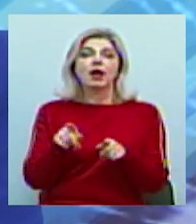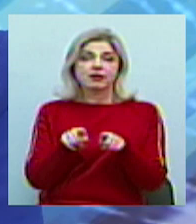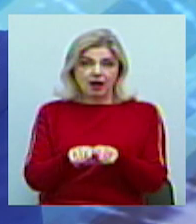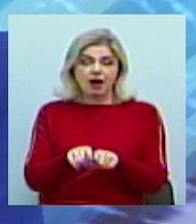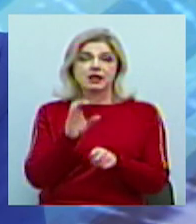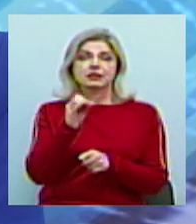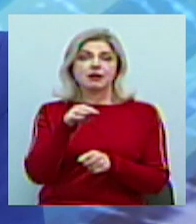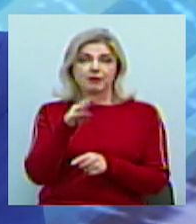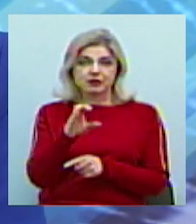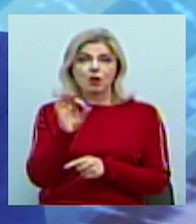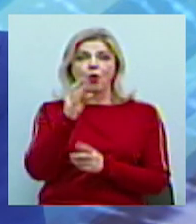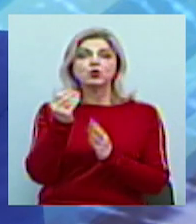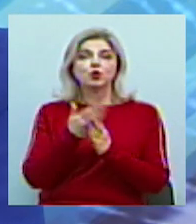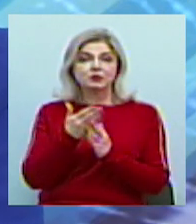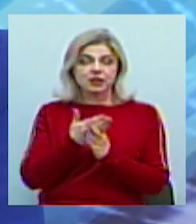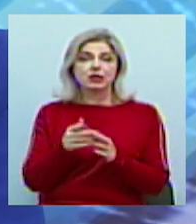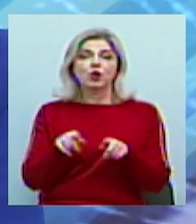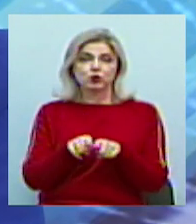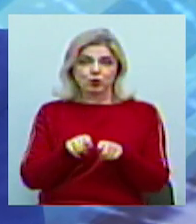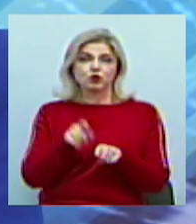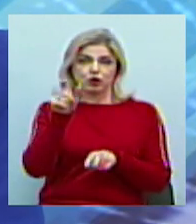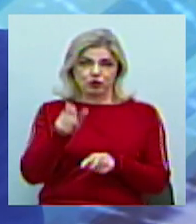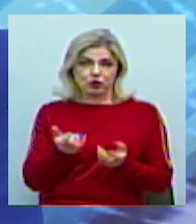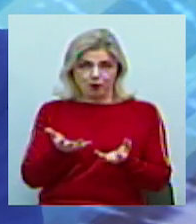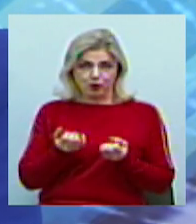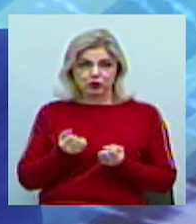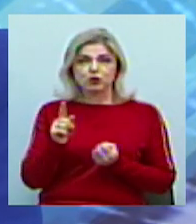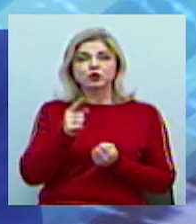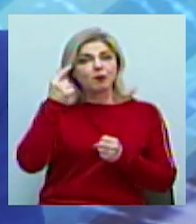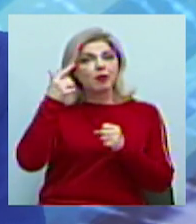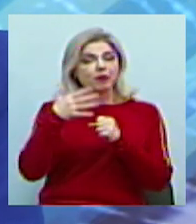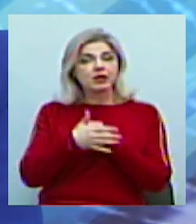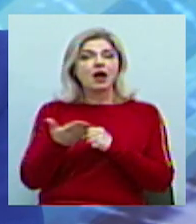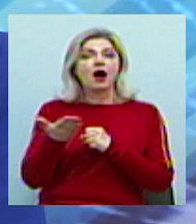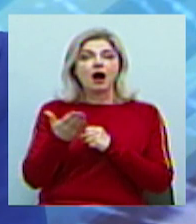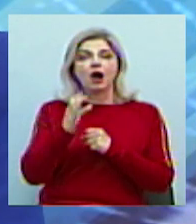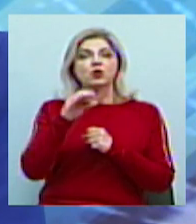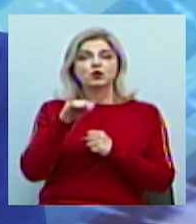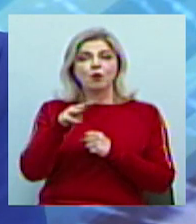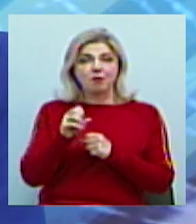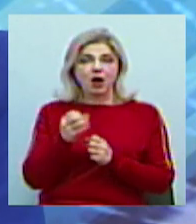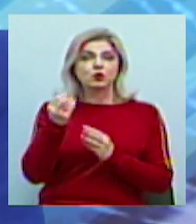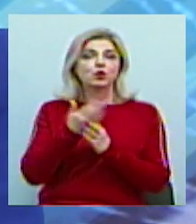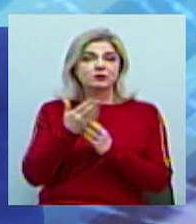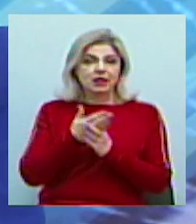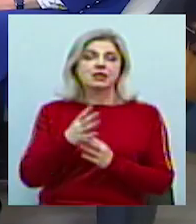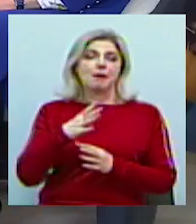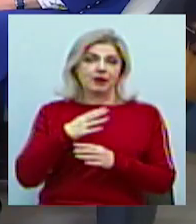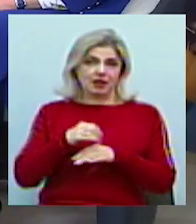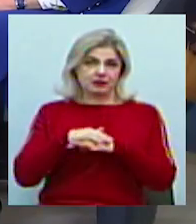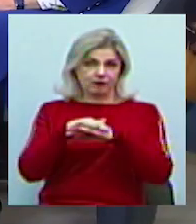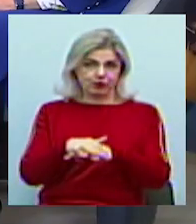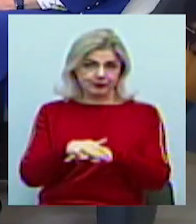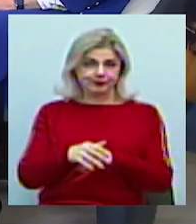а саме про зарахування субсидії, теж була людина отримана, щоб вона розуміла, яка сума субсидії їй була зарахована на рахунок. 6